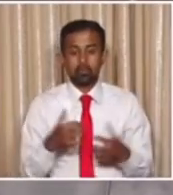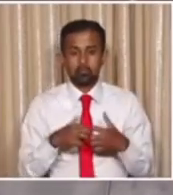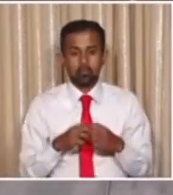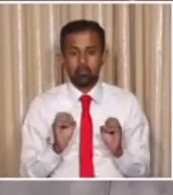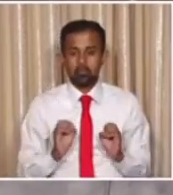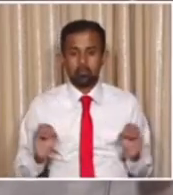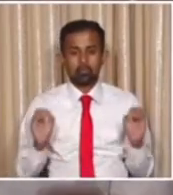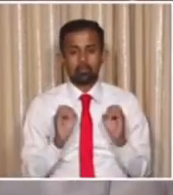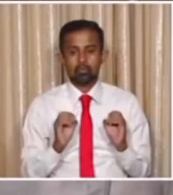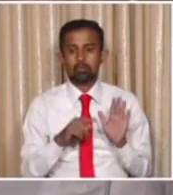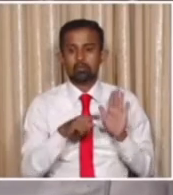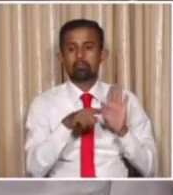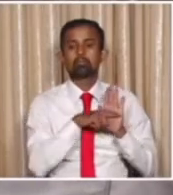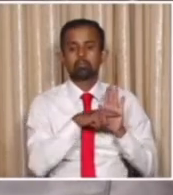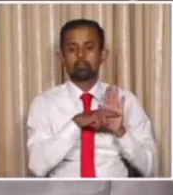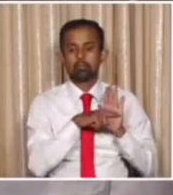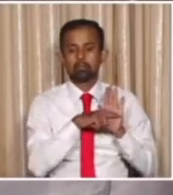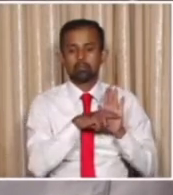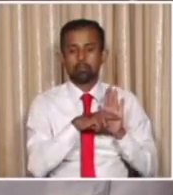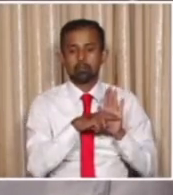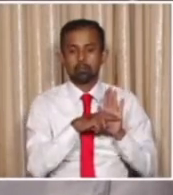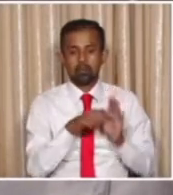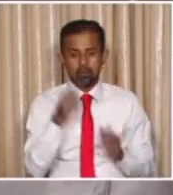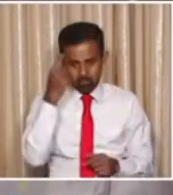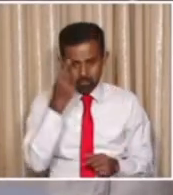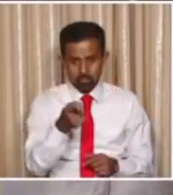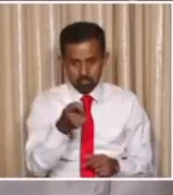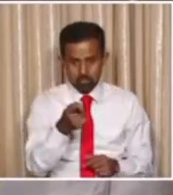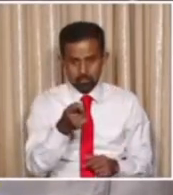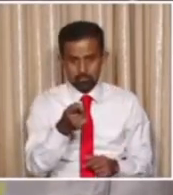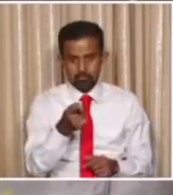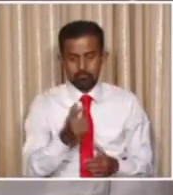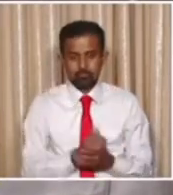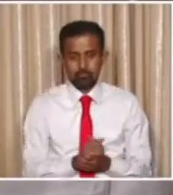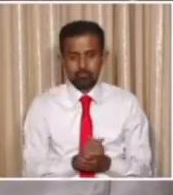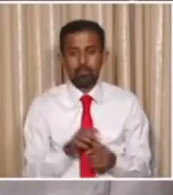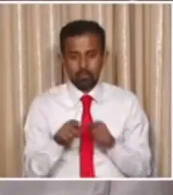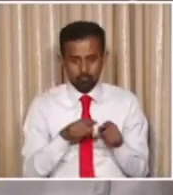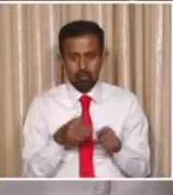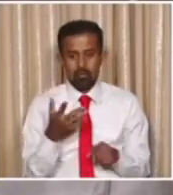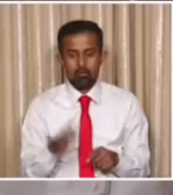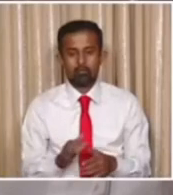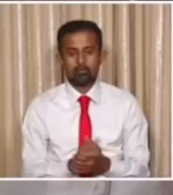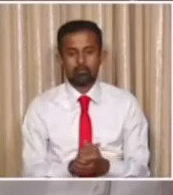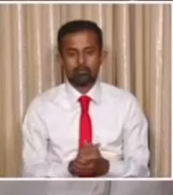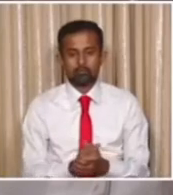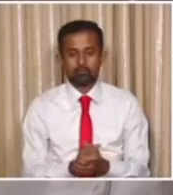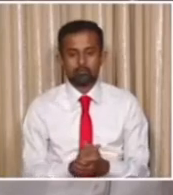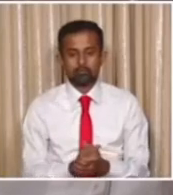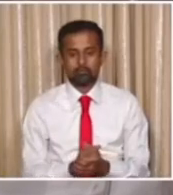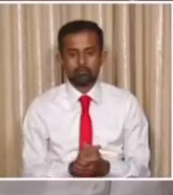නැහැ. මයිනස් ඉකොනොමි එක. මතකද? එහෙම තමයි තිබුණේ. ඉතින් ඒක